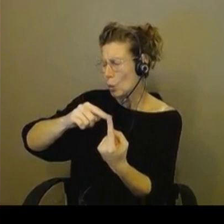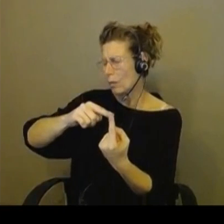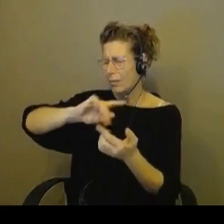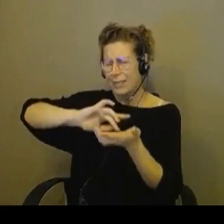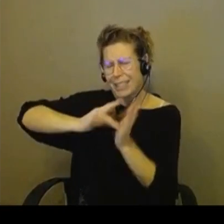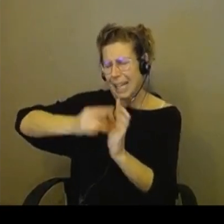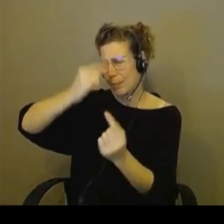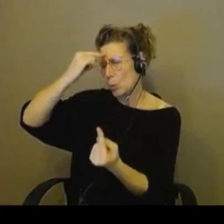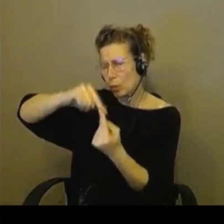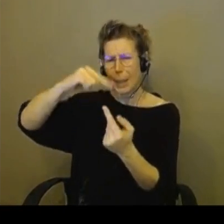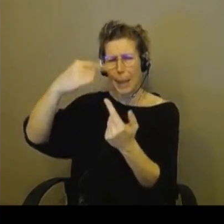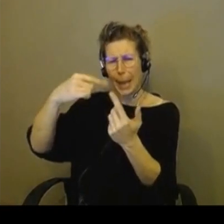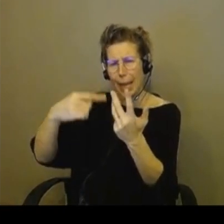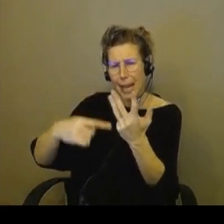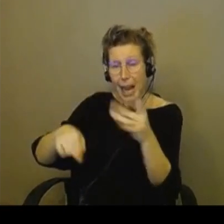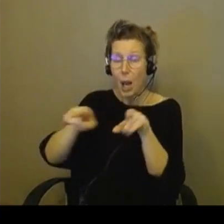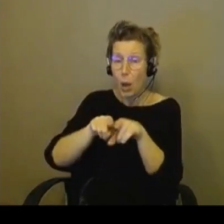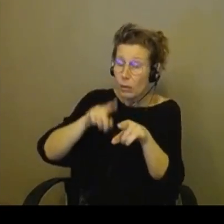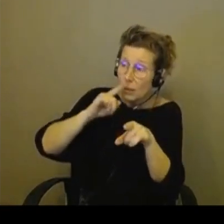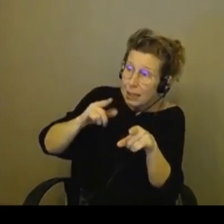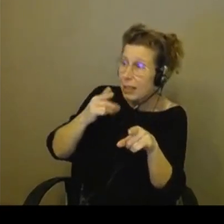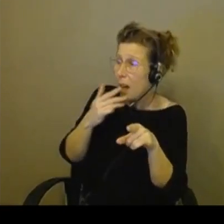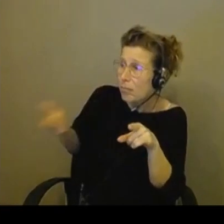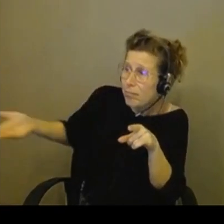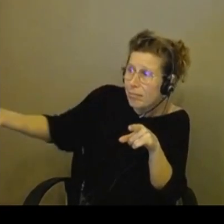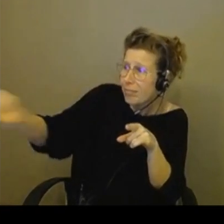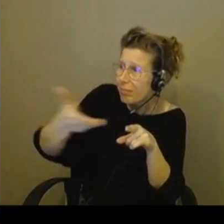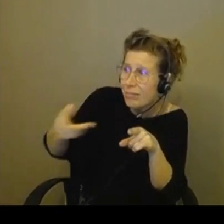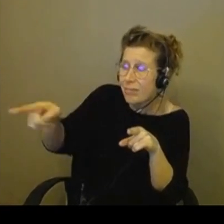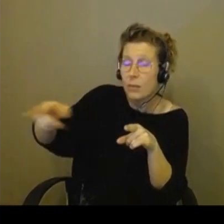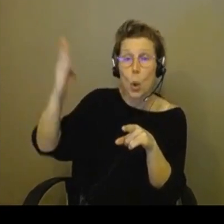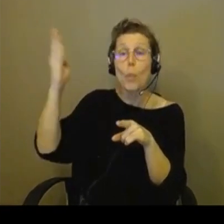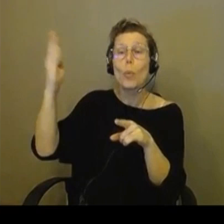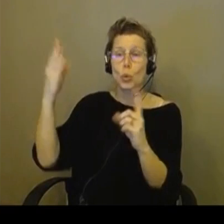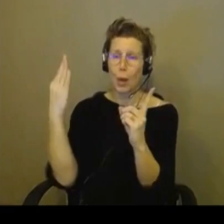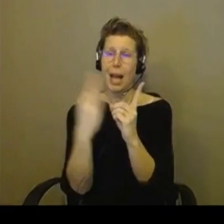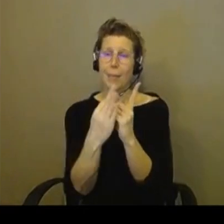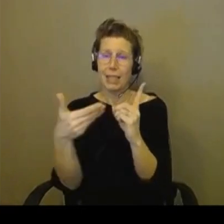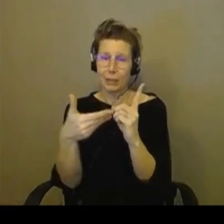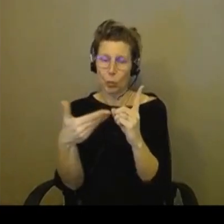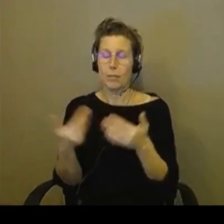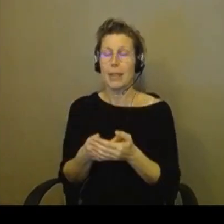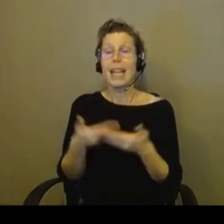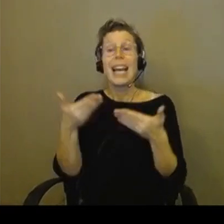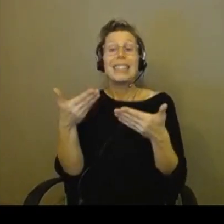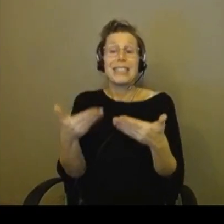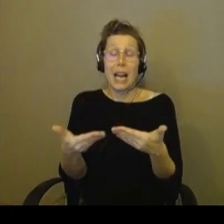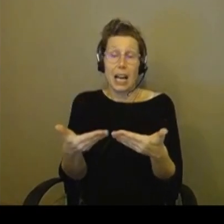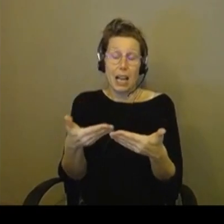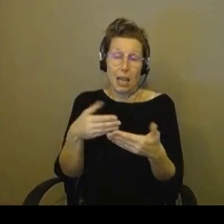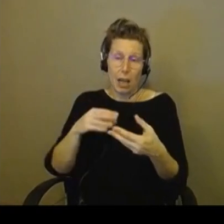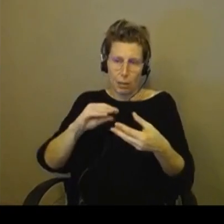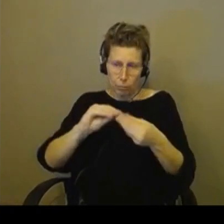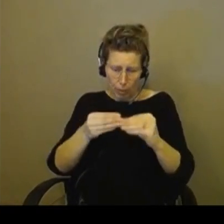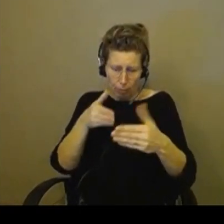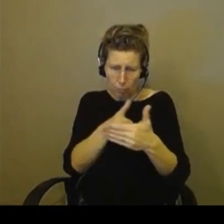personnes qui peuvent avoir à faire appel à ces applications. Ça, je pense qu'on a surmonté ce point avec des montées en